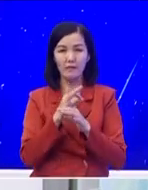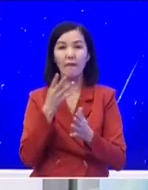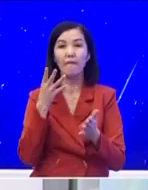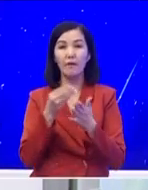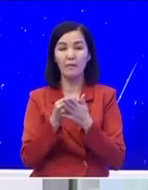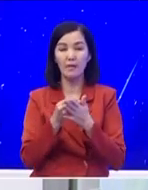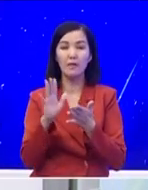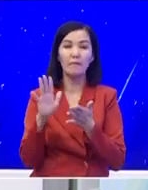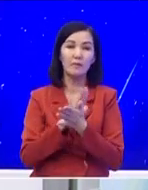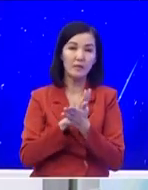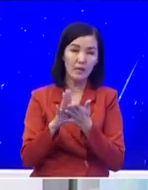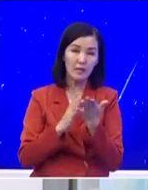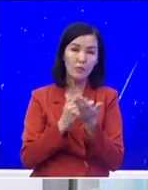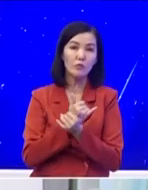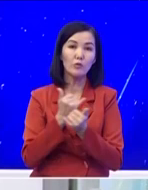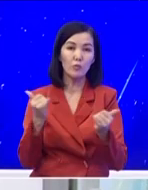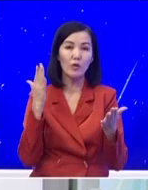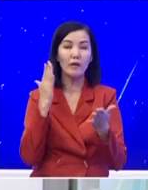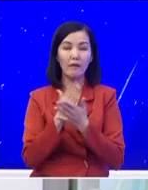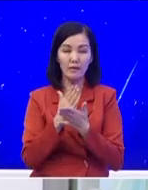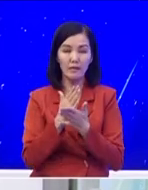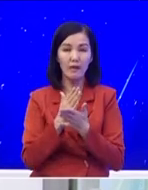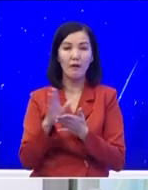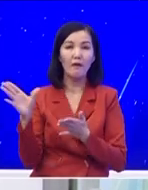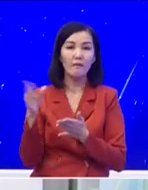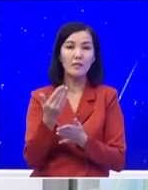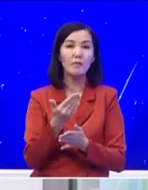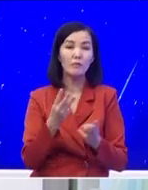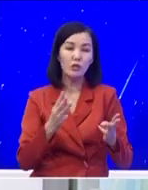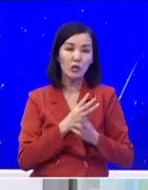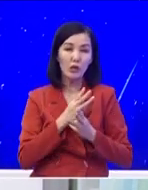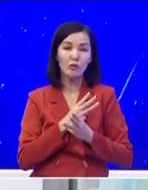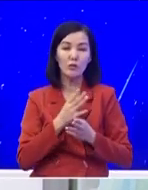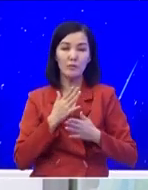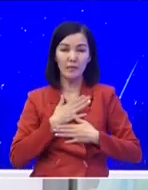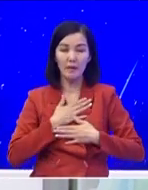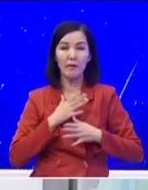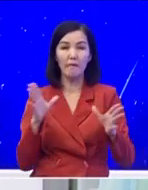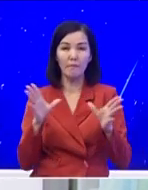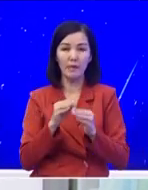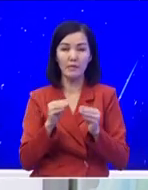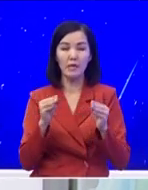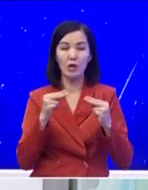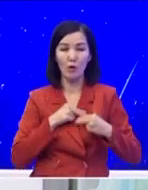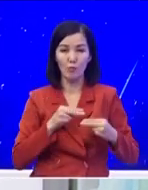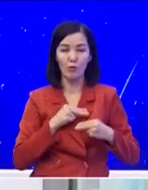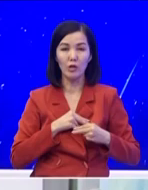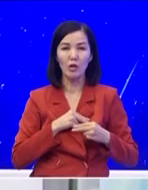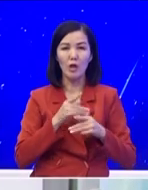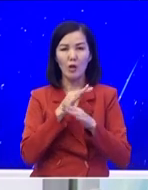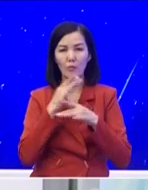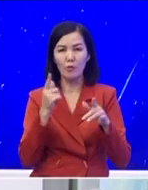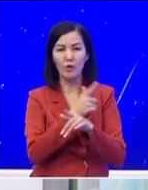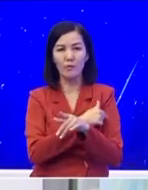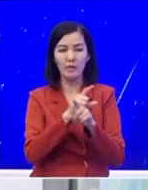и на бесплатной основе. Всем желающим. С нами работают большинство медицинских